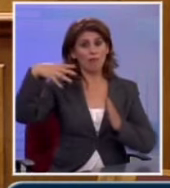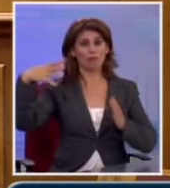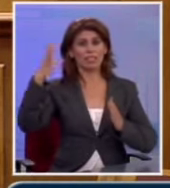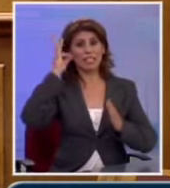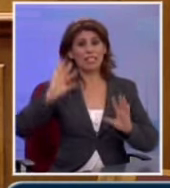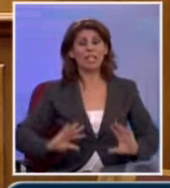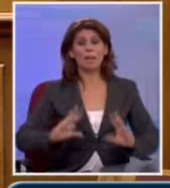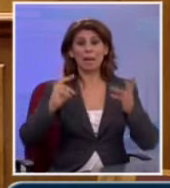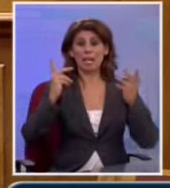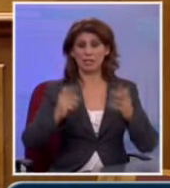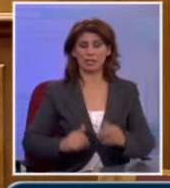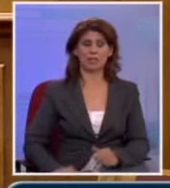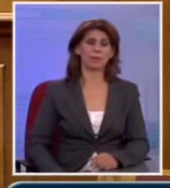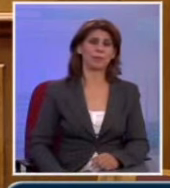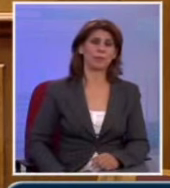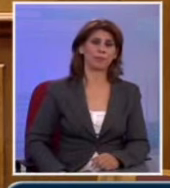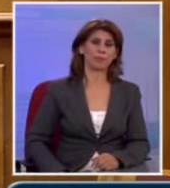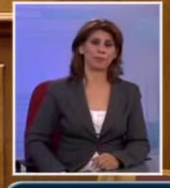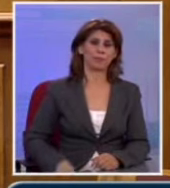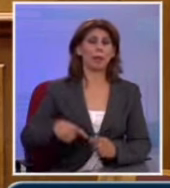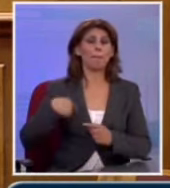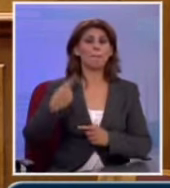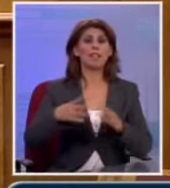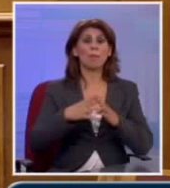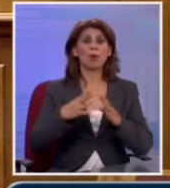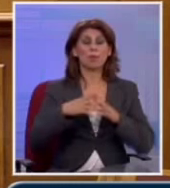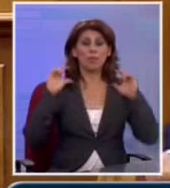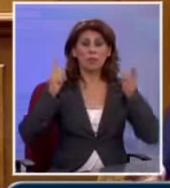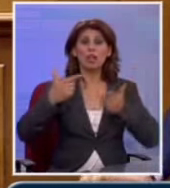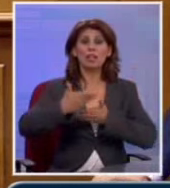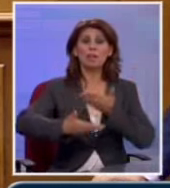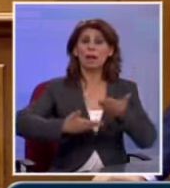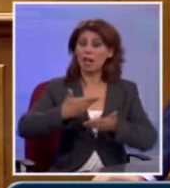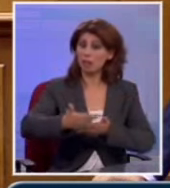γαλλικής επανάστασης, τη μεταπολεμική δημοκρατική παράδοση